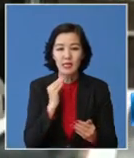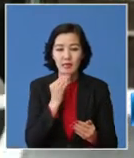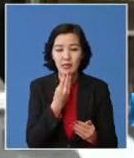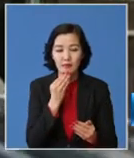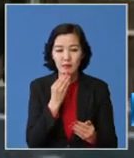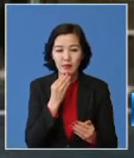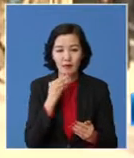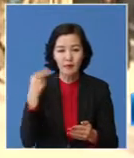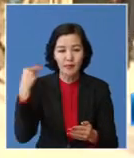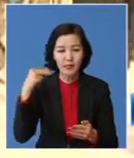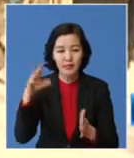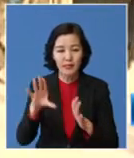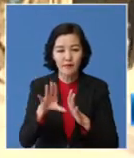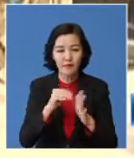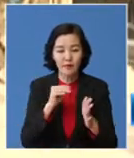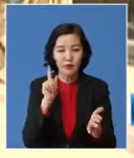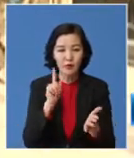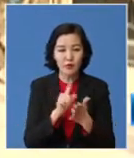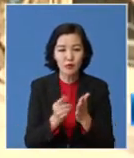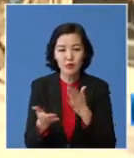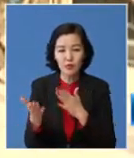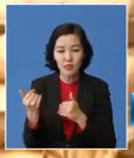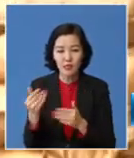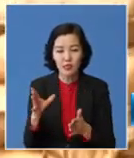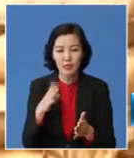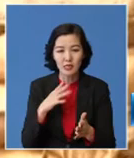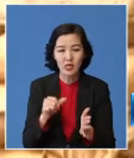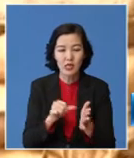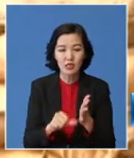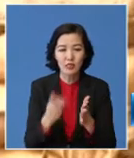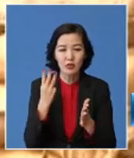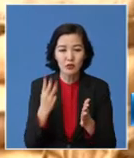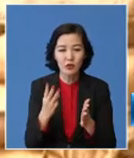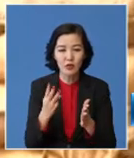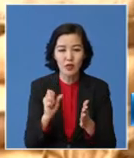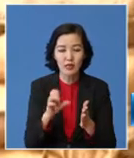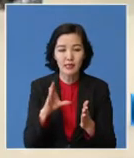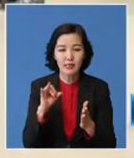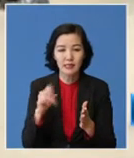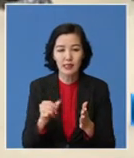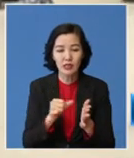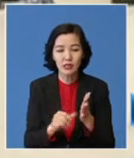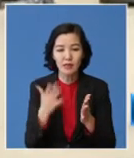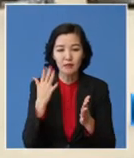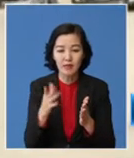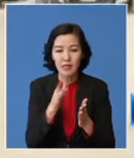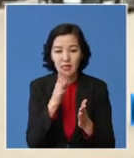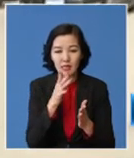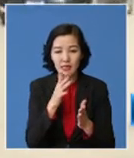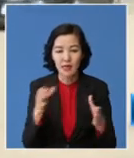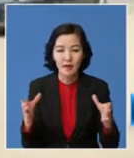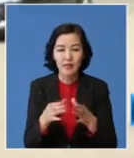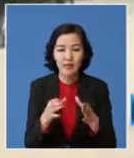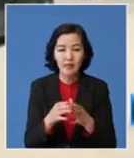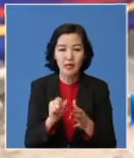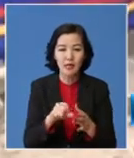президентские выборы. На эту должность избирается нынешний лидер страны, 63-летний Ас-Сиси и 65-летний лидер партии